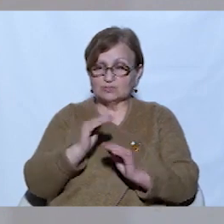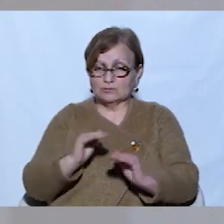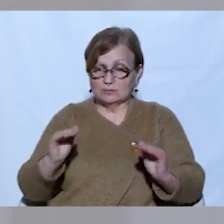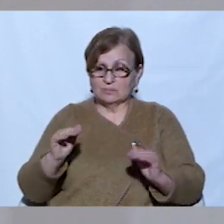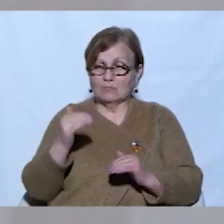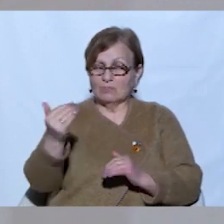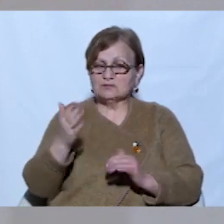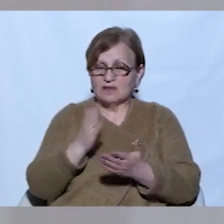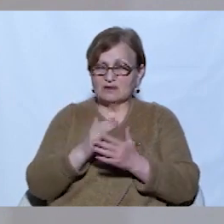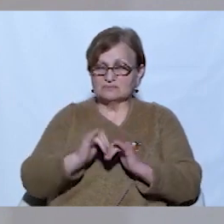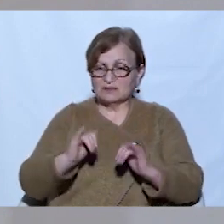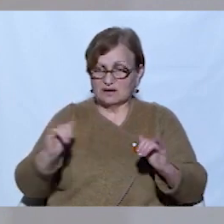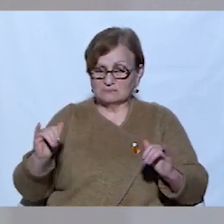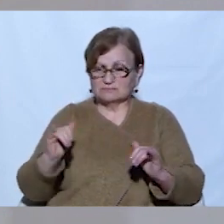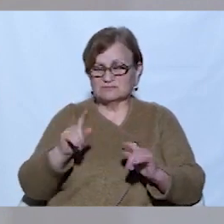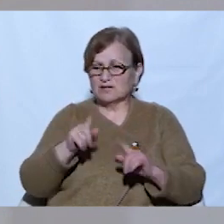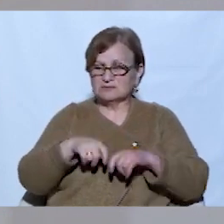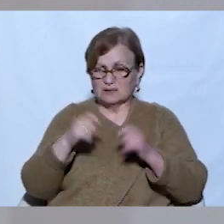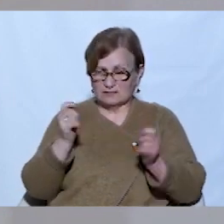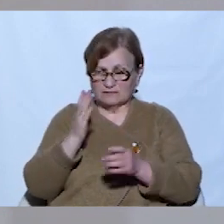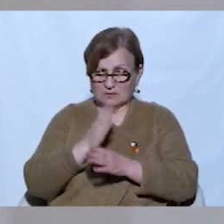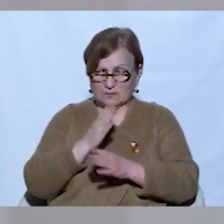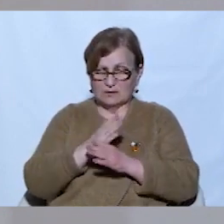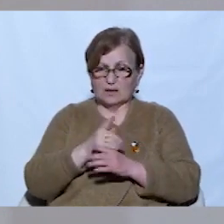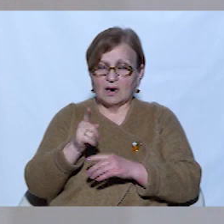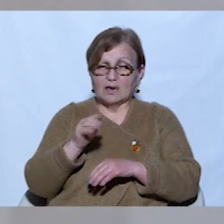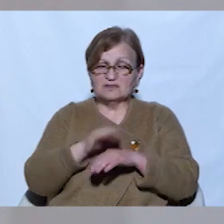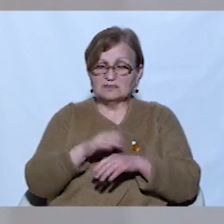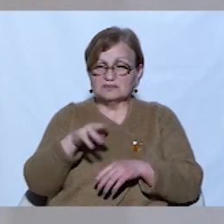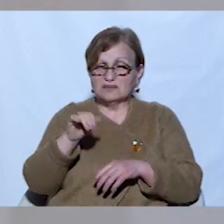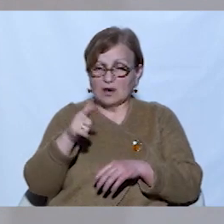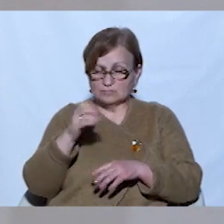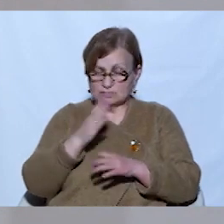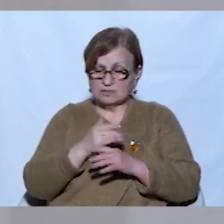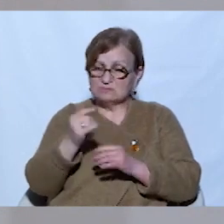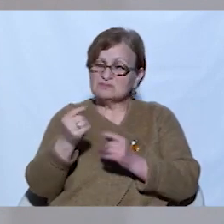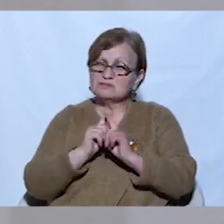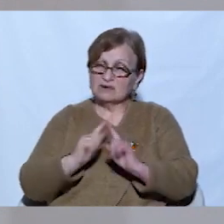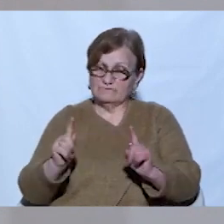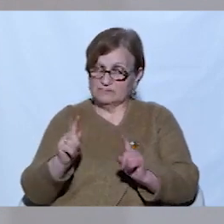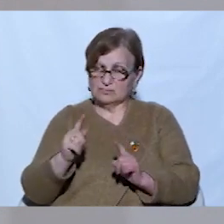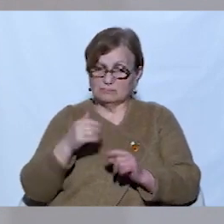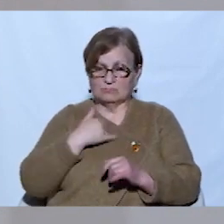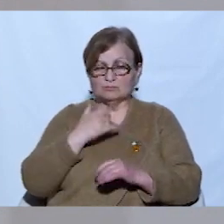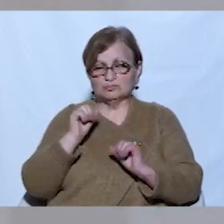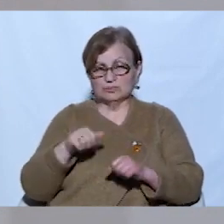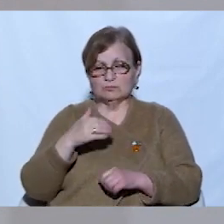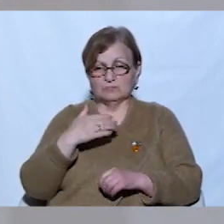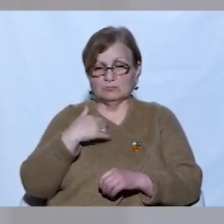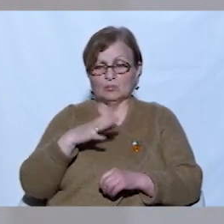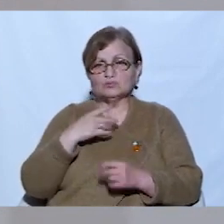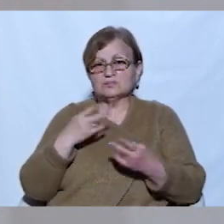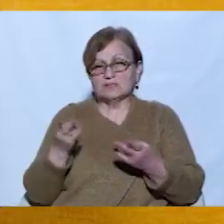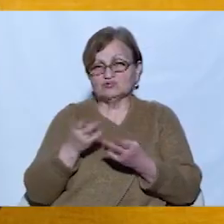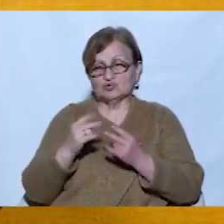არის განვითარების რომელიღაცა დარღვევა, რომელიღაცა კონკრეტული დიაგნოზი და ამ დიაგნოზის თავისებურებიდან გამომდინარე მე შეიძლება მქონდეს